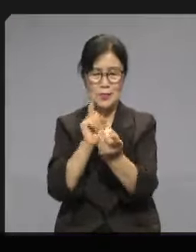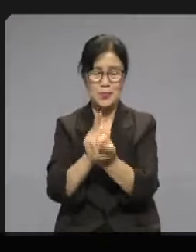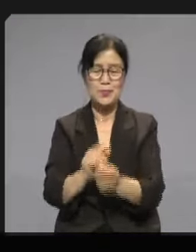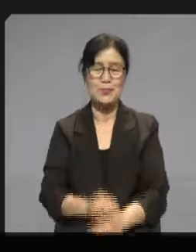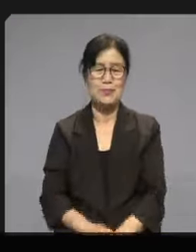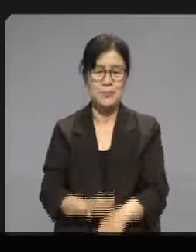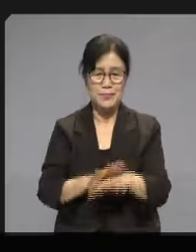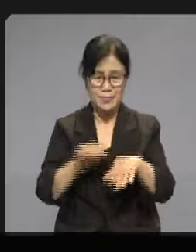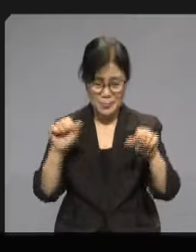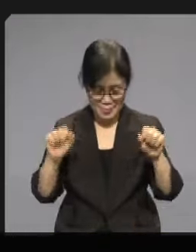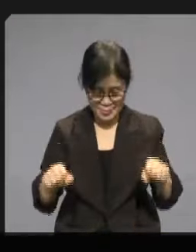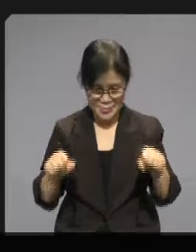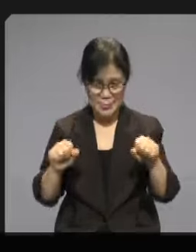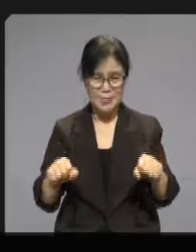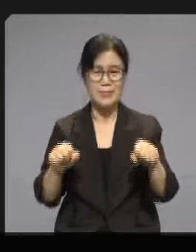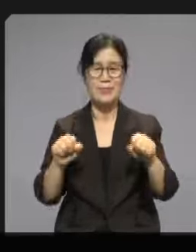안녕하십니까?